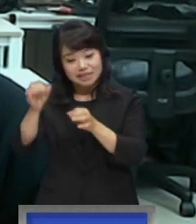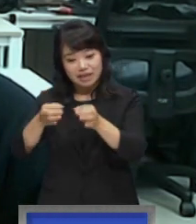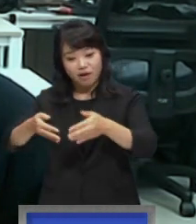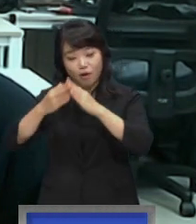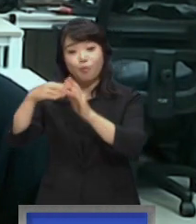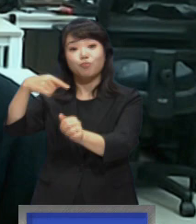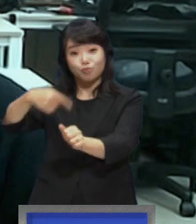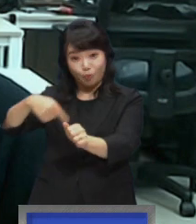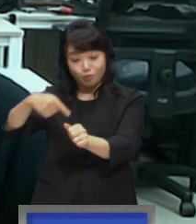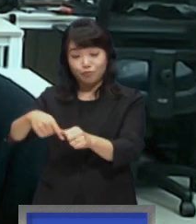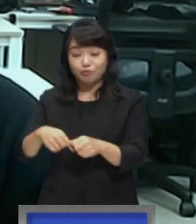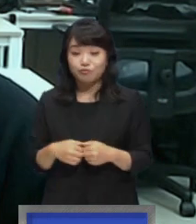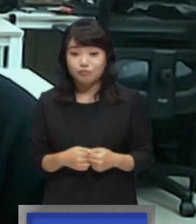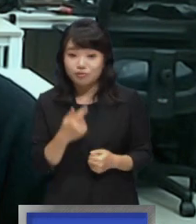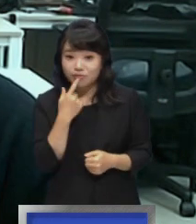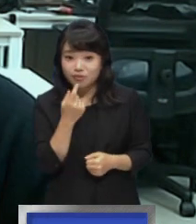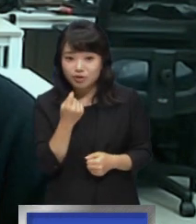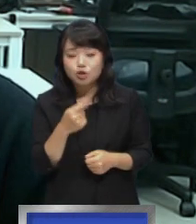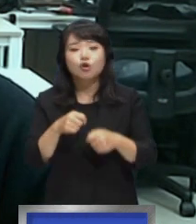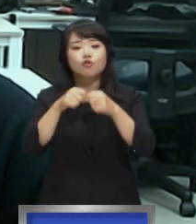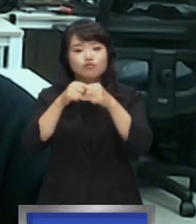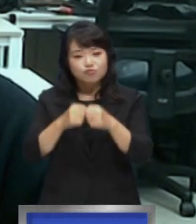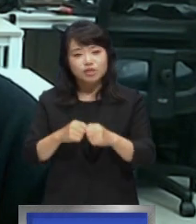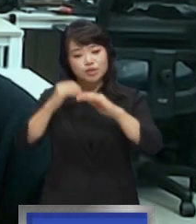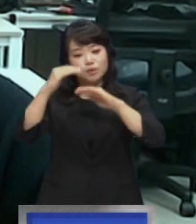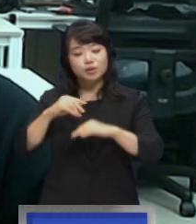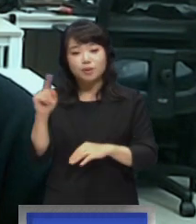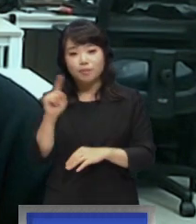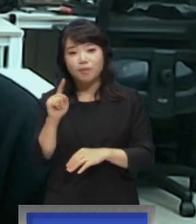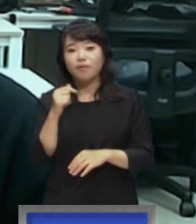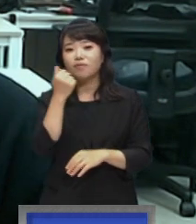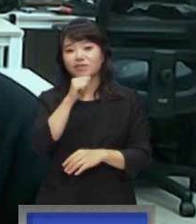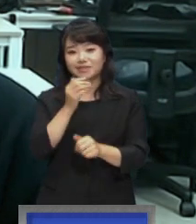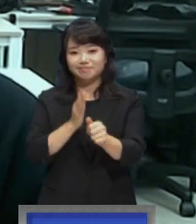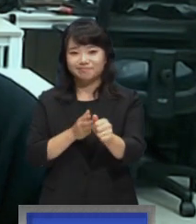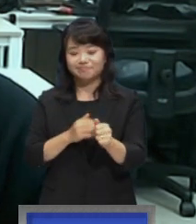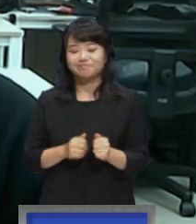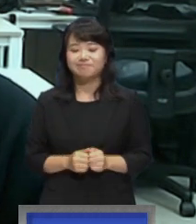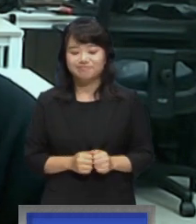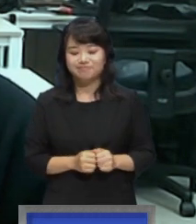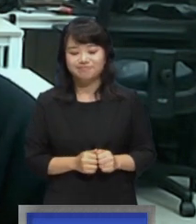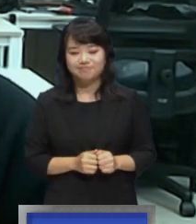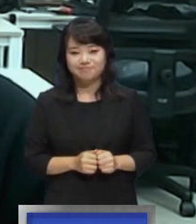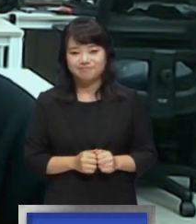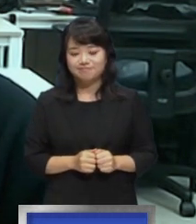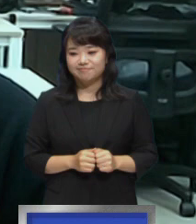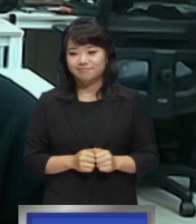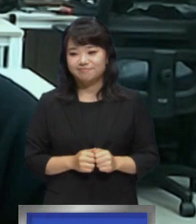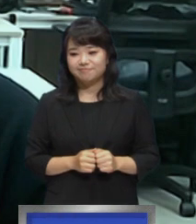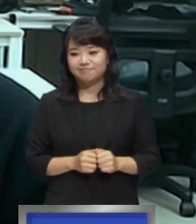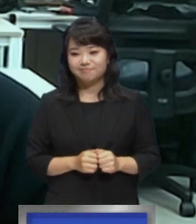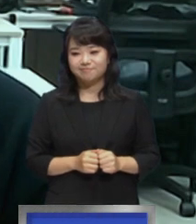주민이 참여하는 교육인데 구체적으로 어떤 내용인지 좀 궁금합니다.